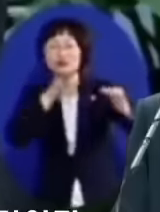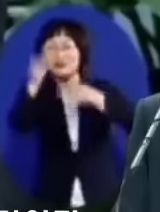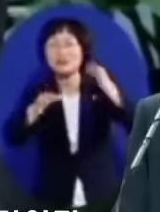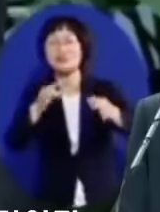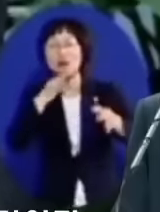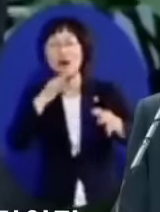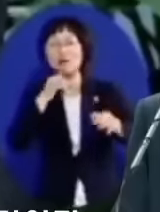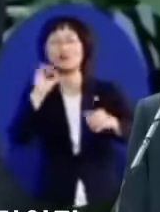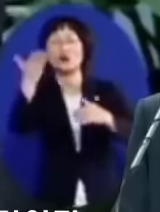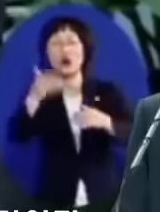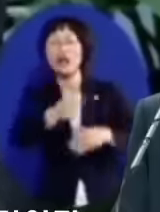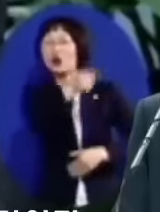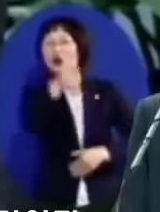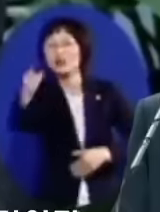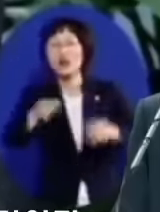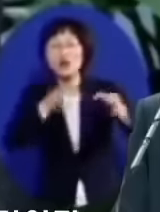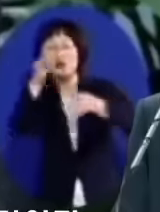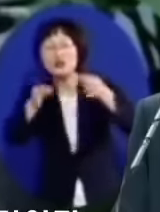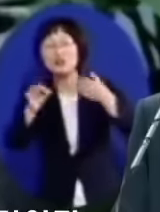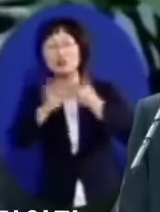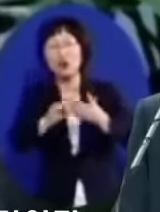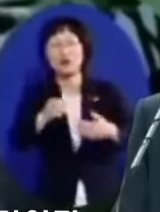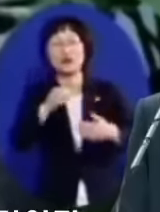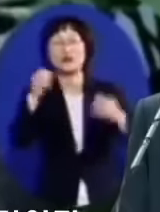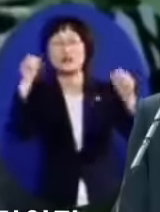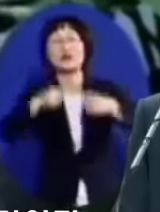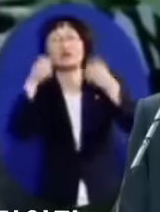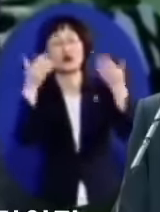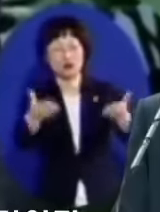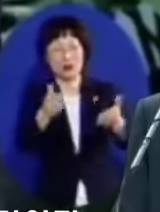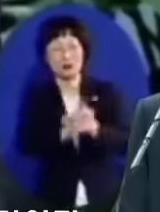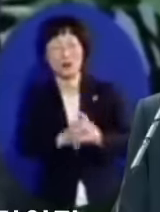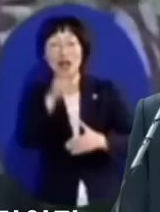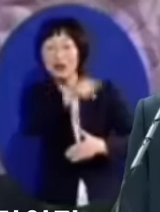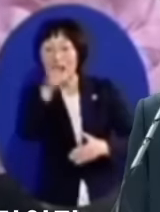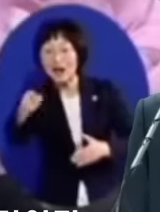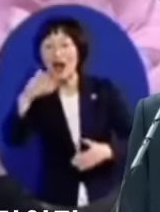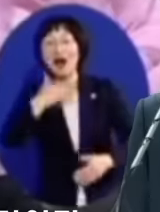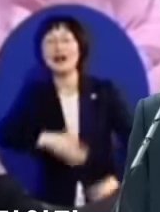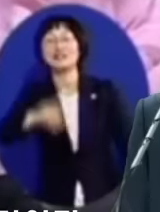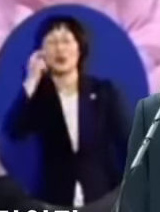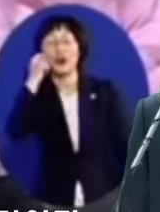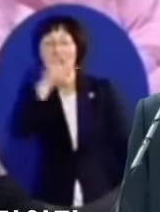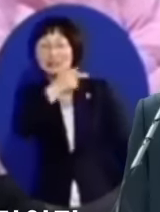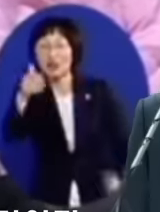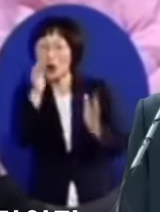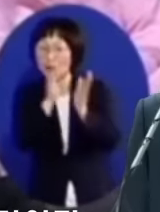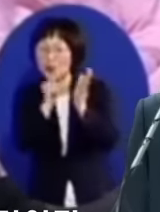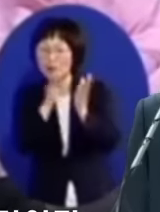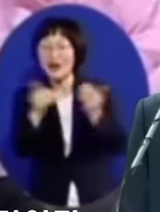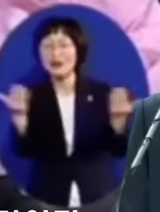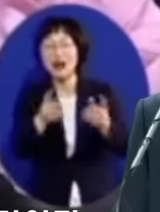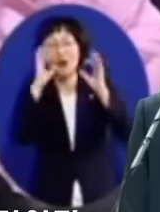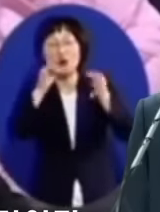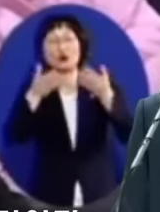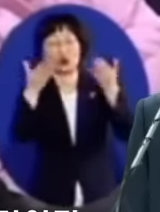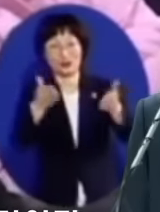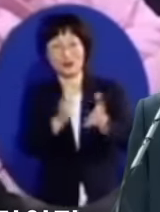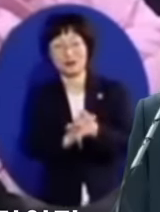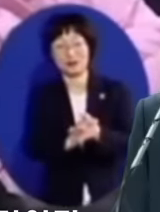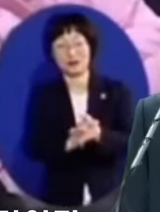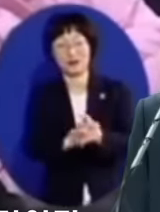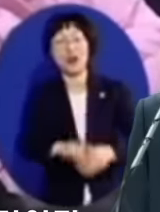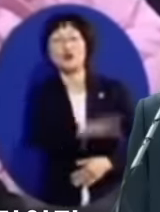것입니다. 너희는 내게 부르짖어라. 내가 내게 응답하겠고 내가 알지 못하는 크고 은밀한 일을 보여주리라.